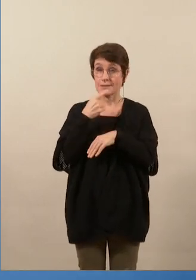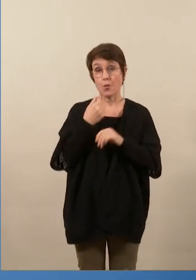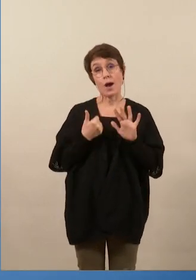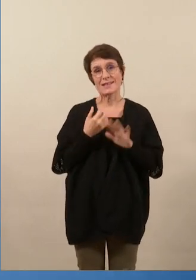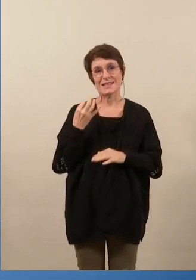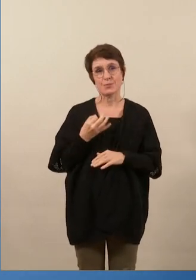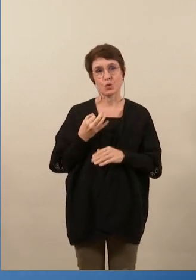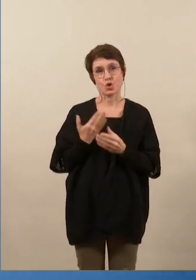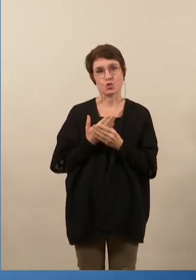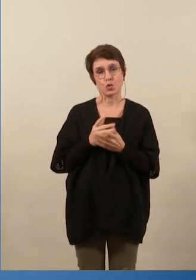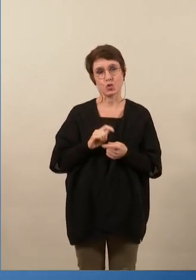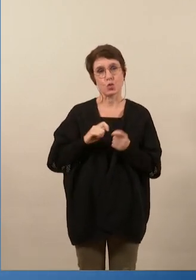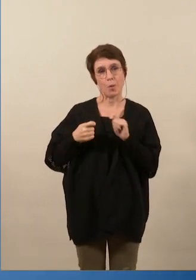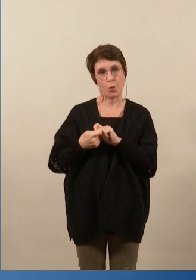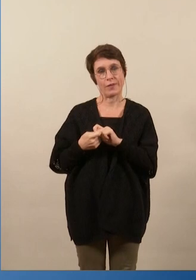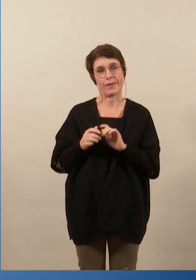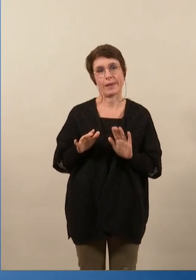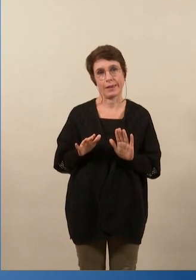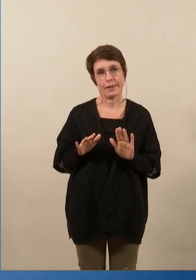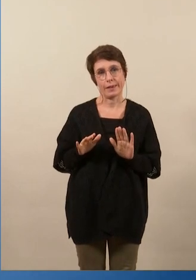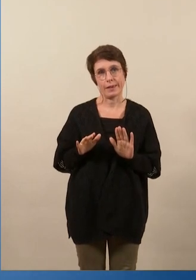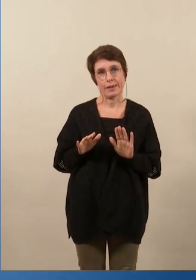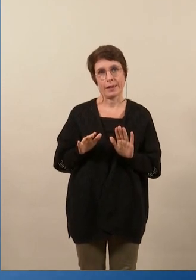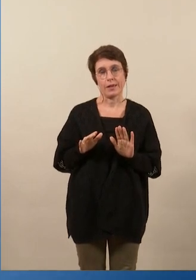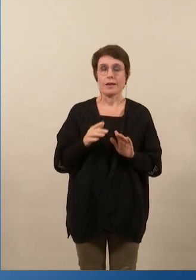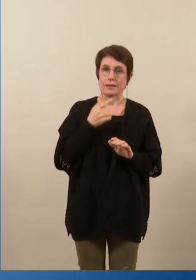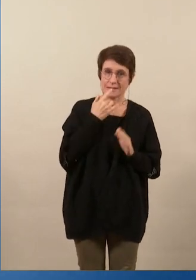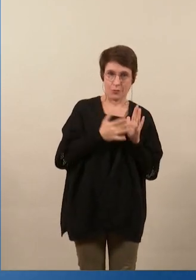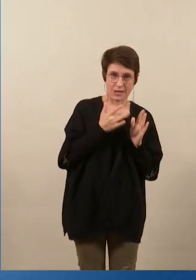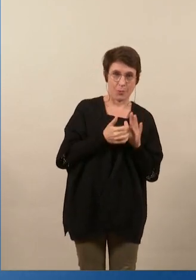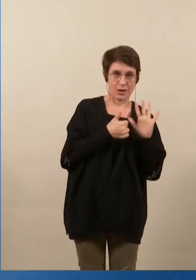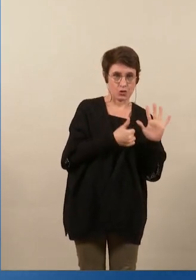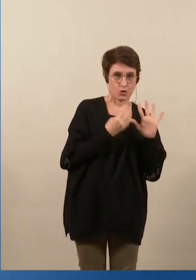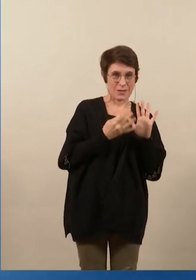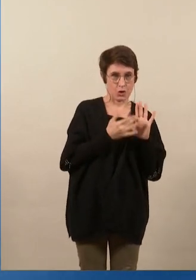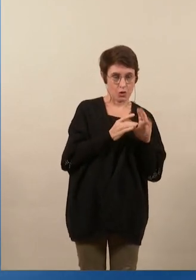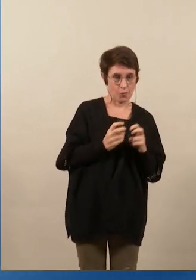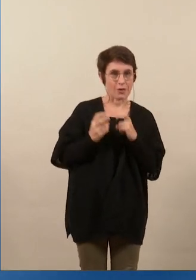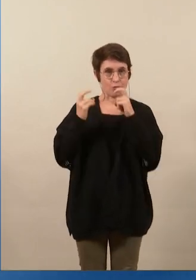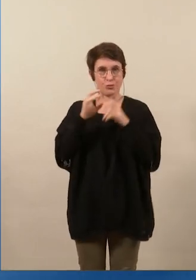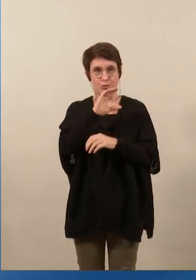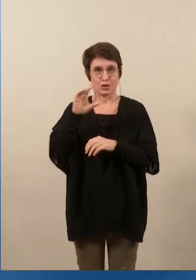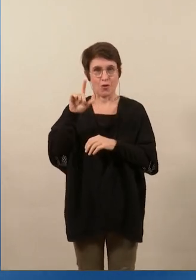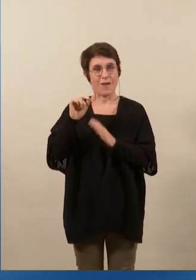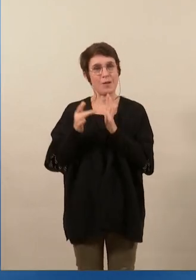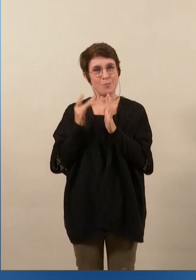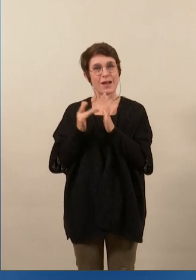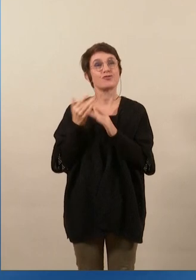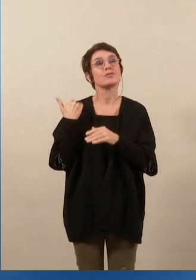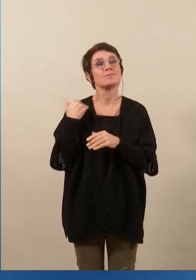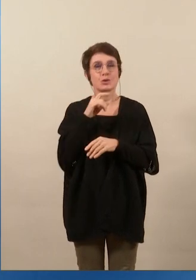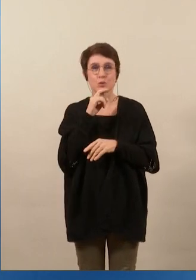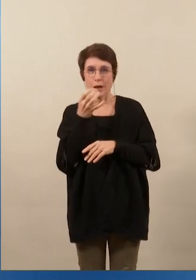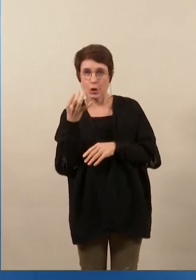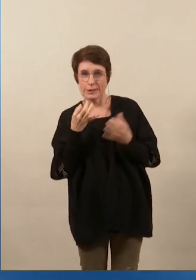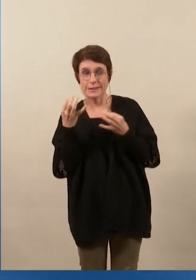c'est un amendement qui concerne 6 % le changement de page de 69 pages à 120 et quelques c'est comme ça a été dit